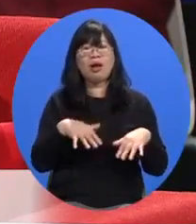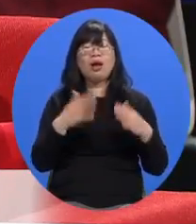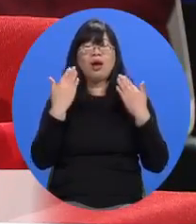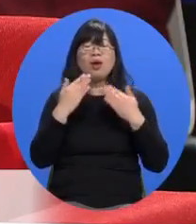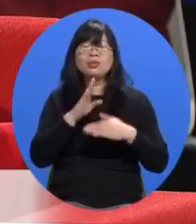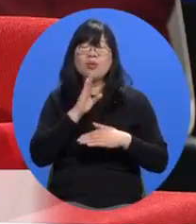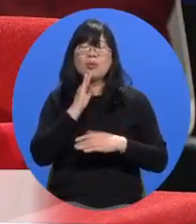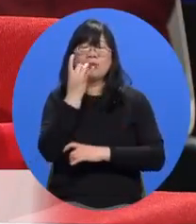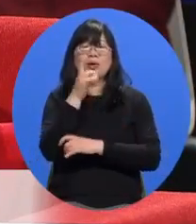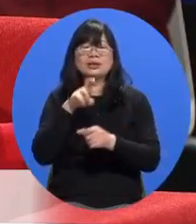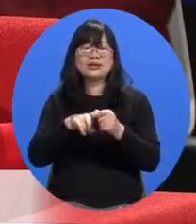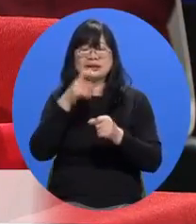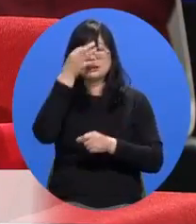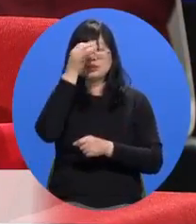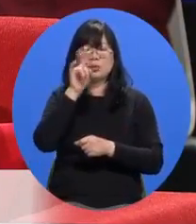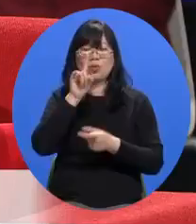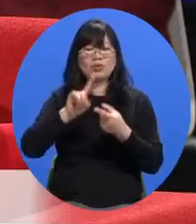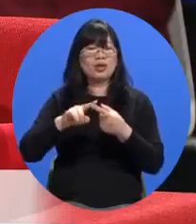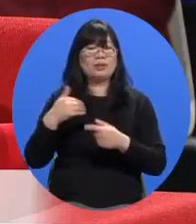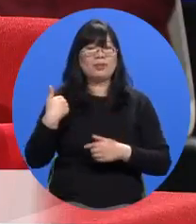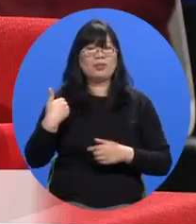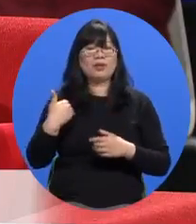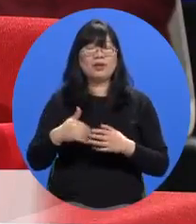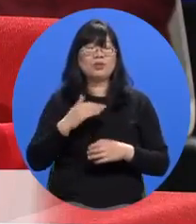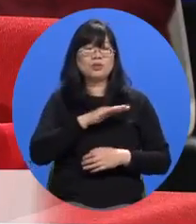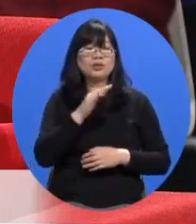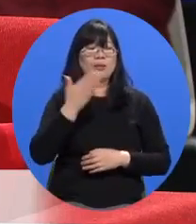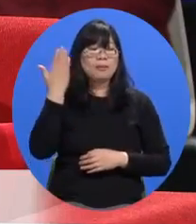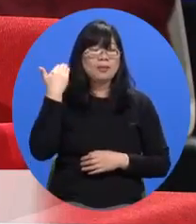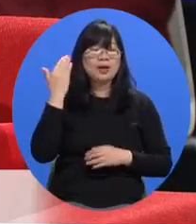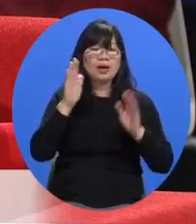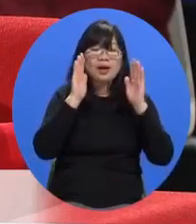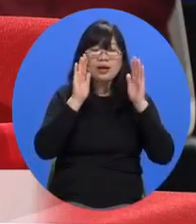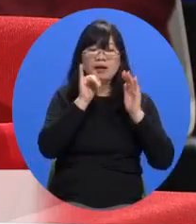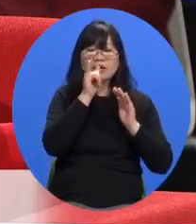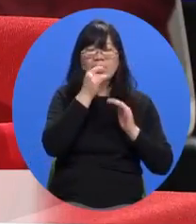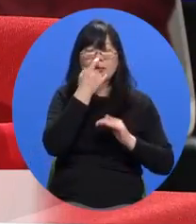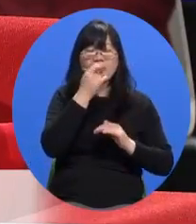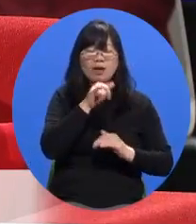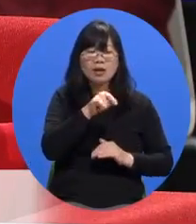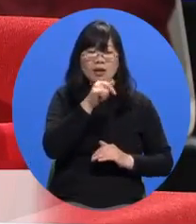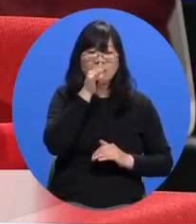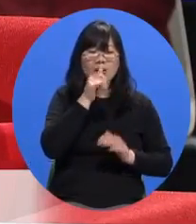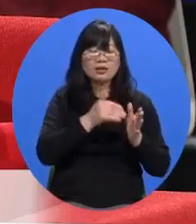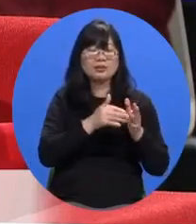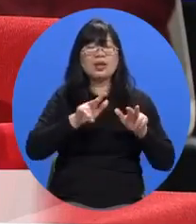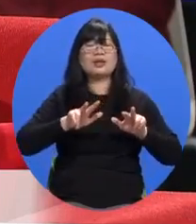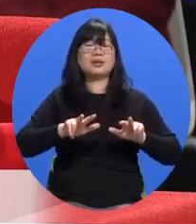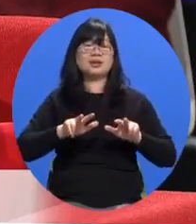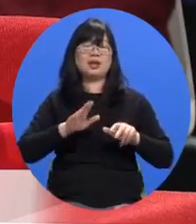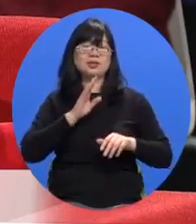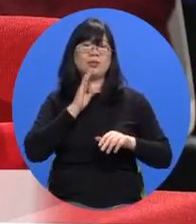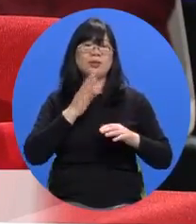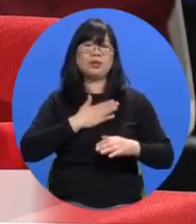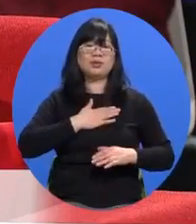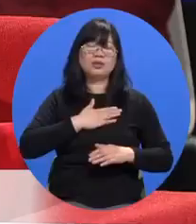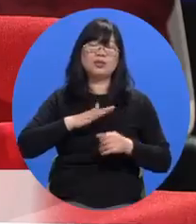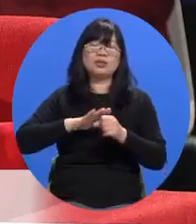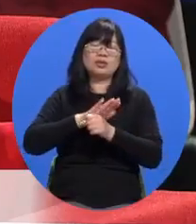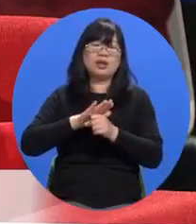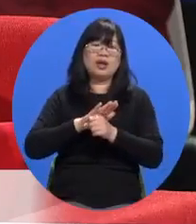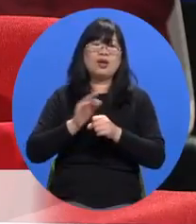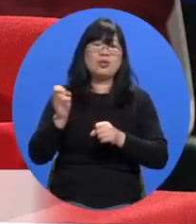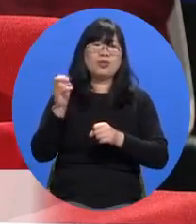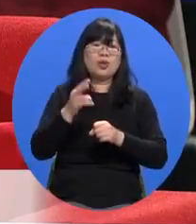가장 본질적인 기능이 뭔지를 모르겠어요. 네, 네. 우리가 과거에는 학습하는 것, 배우는 것이었다면 이제는 정서, 사랑,